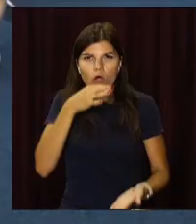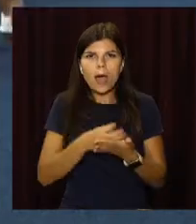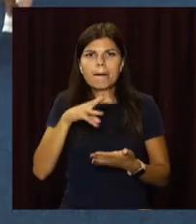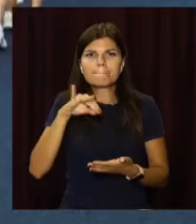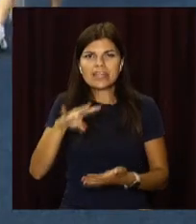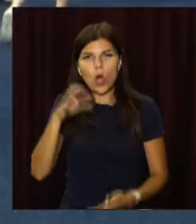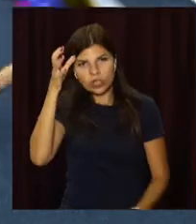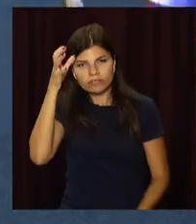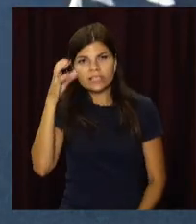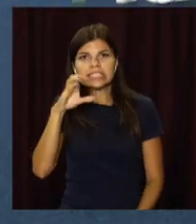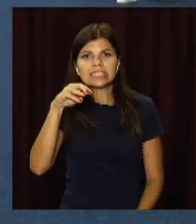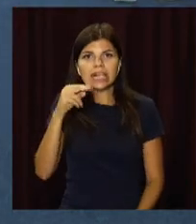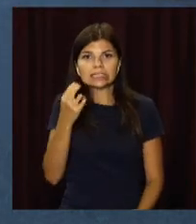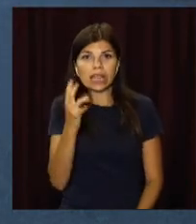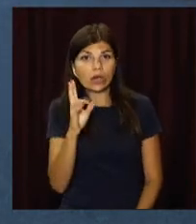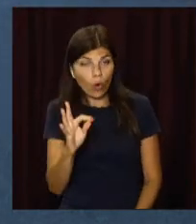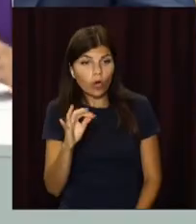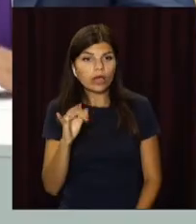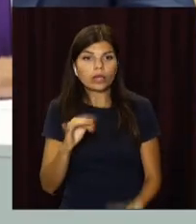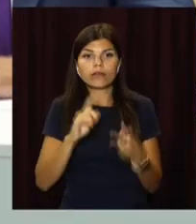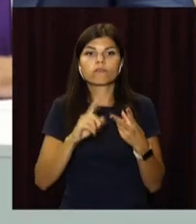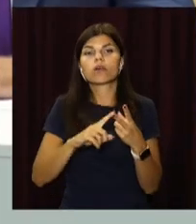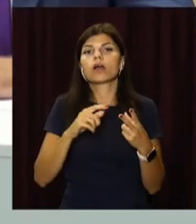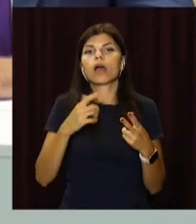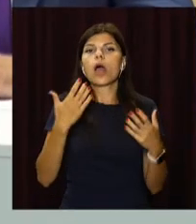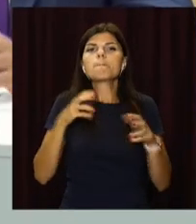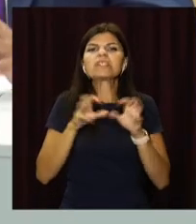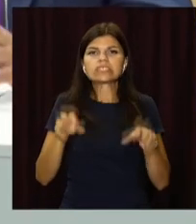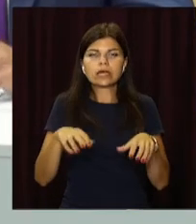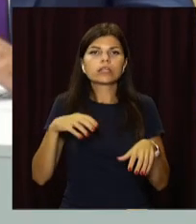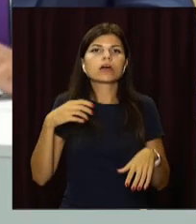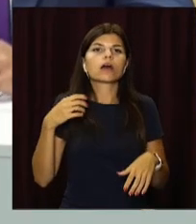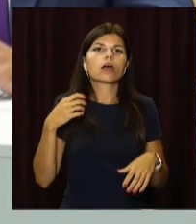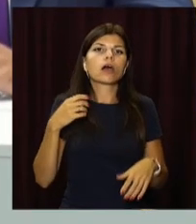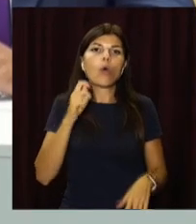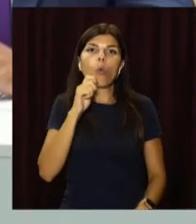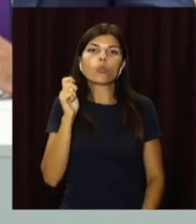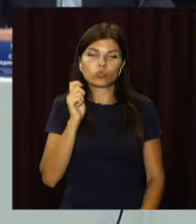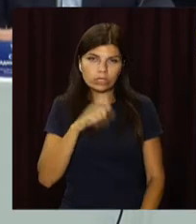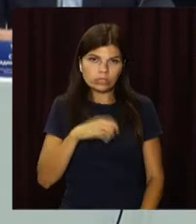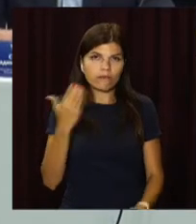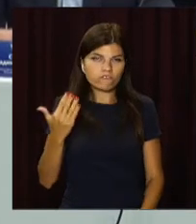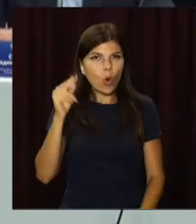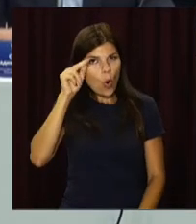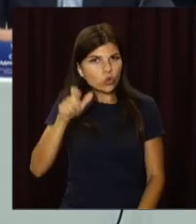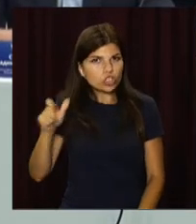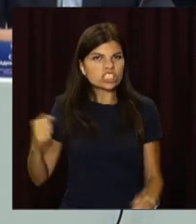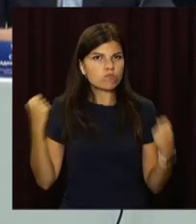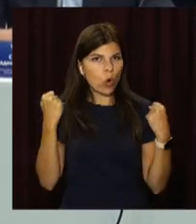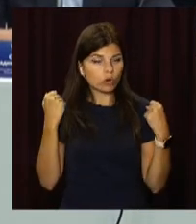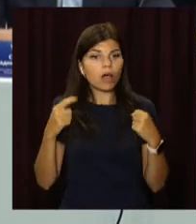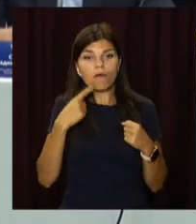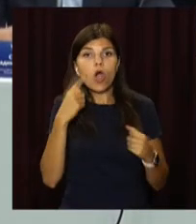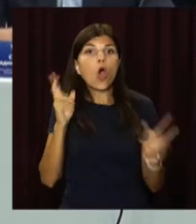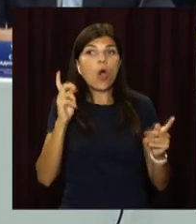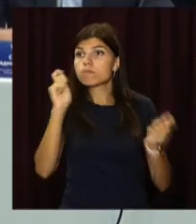Стеценко та Роман Греба, президент Української федерації учнівського спорту. Роман Греба каже, коли постало питання, кого призначати